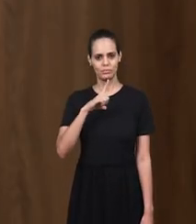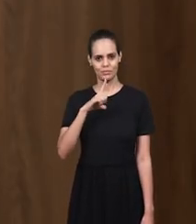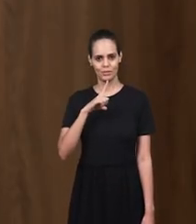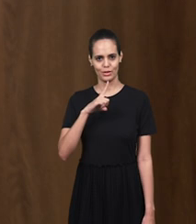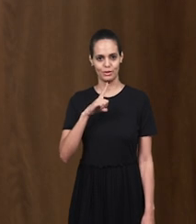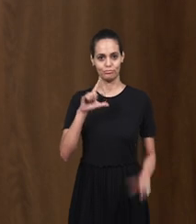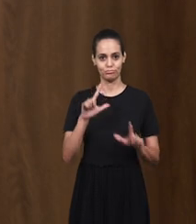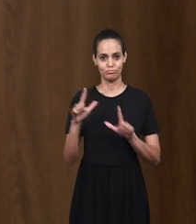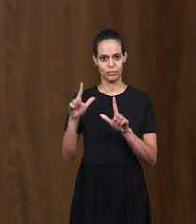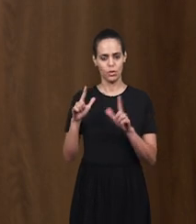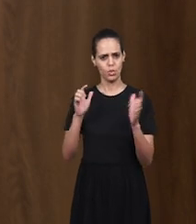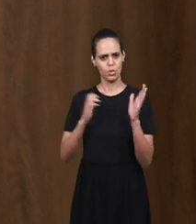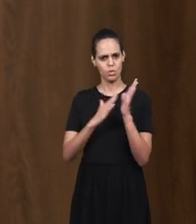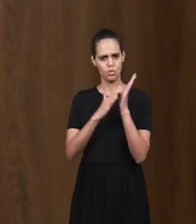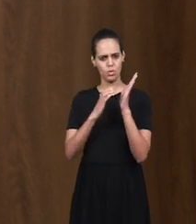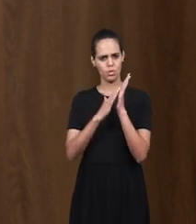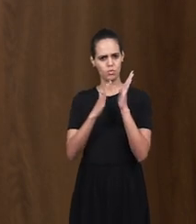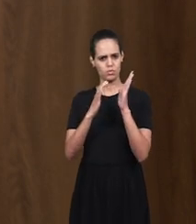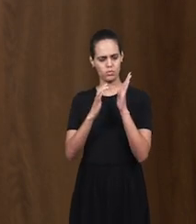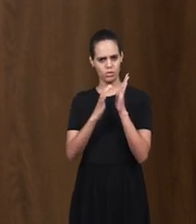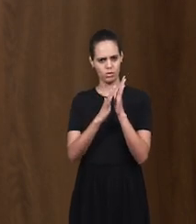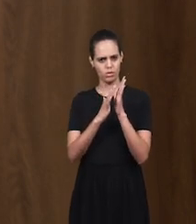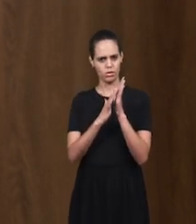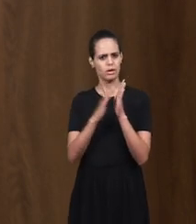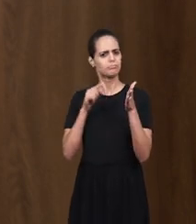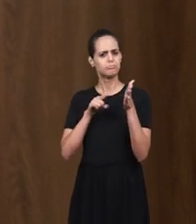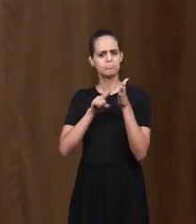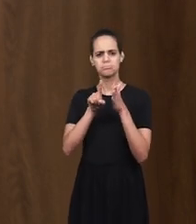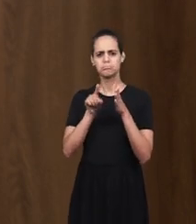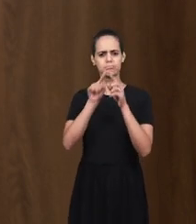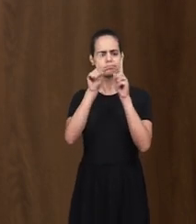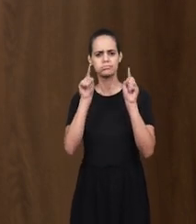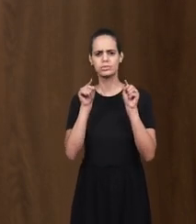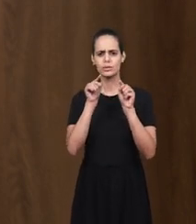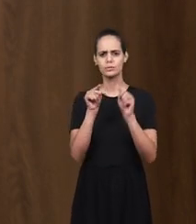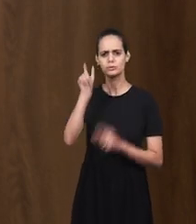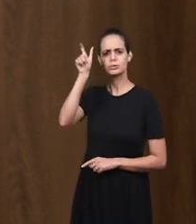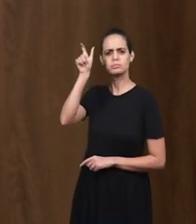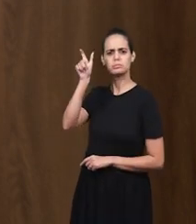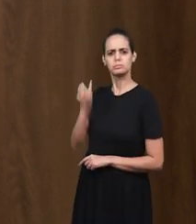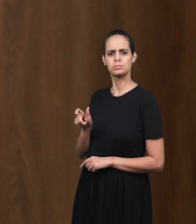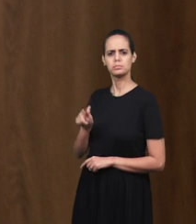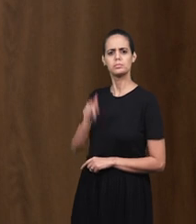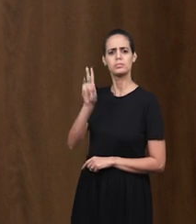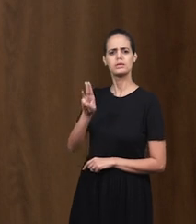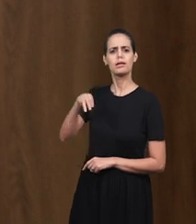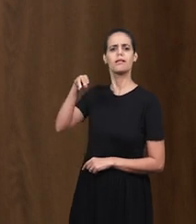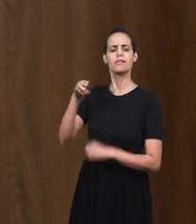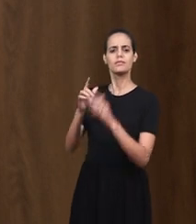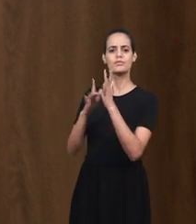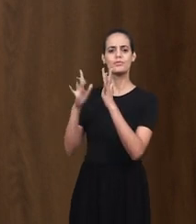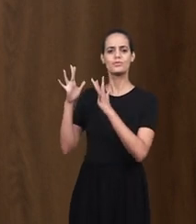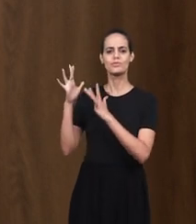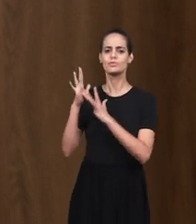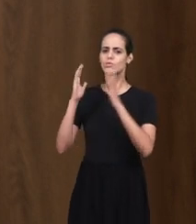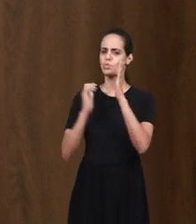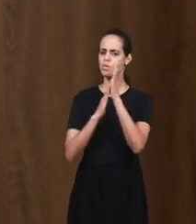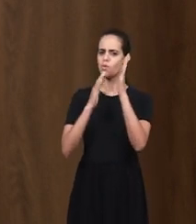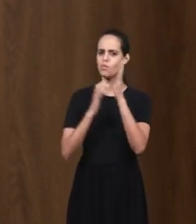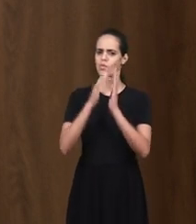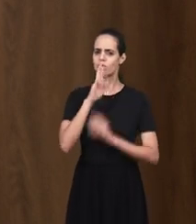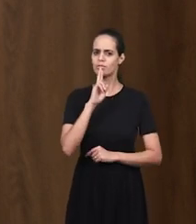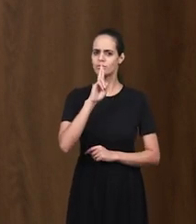partie de ce chant qui dit, en posant une question, qui est Jésus? Et le chant lui-même